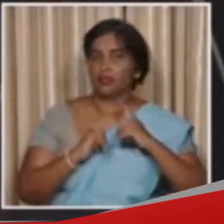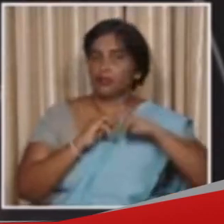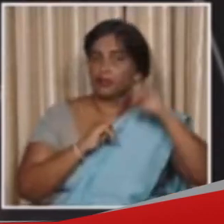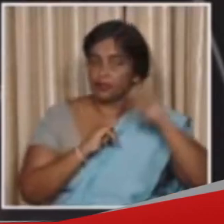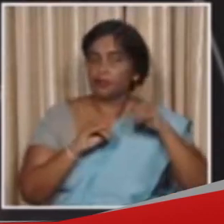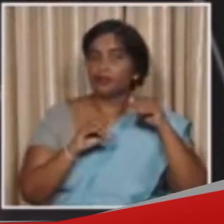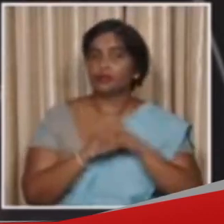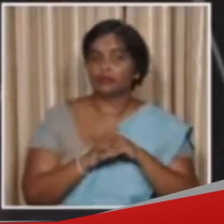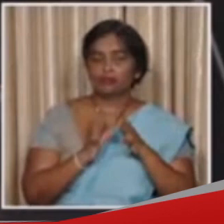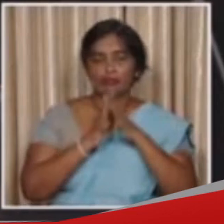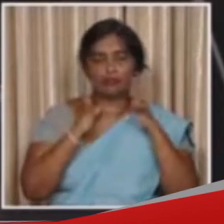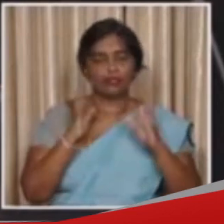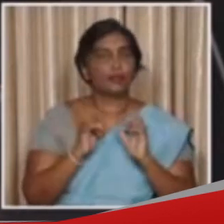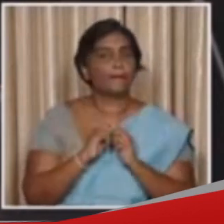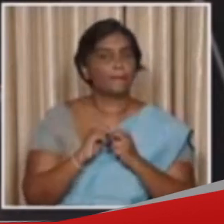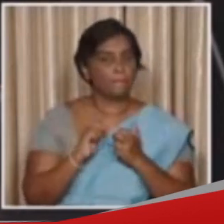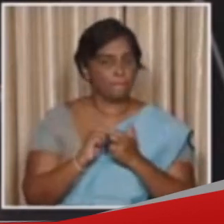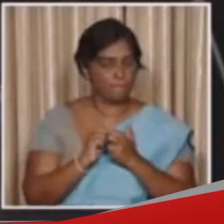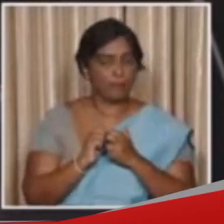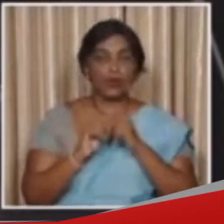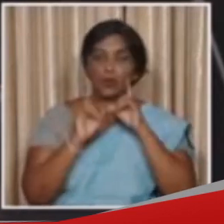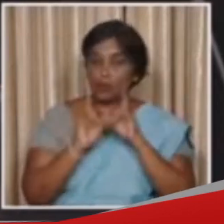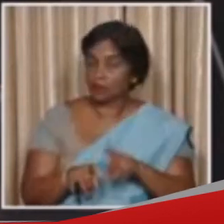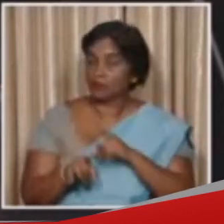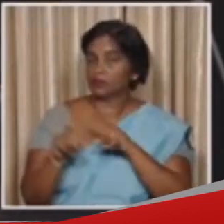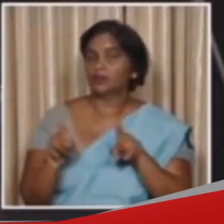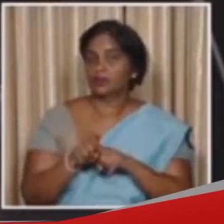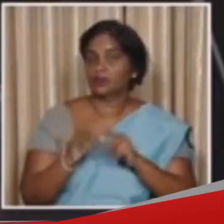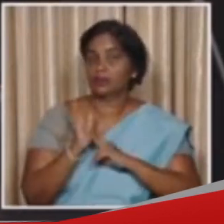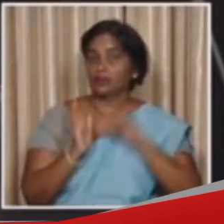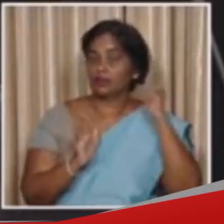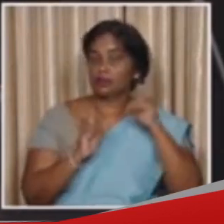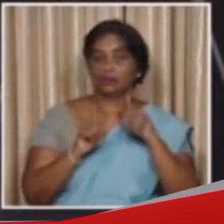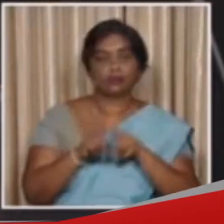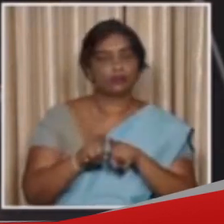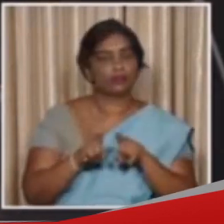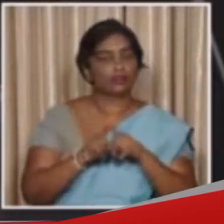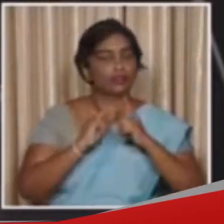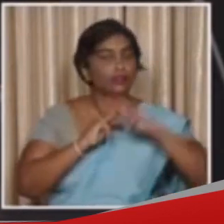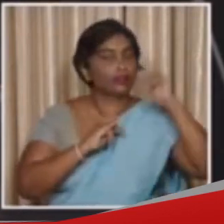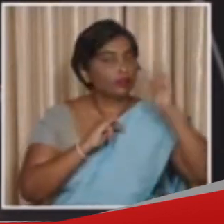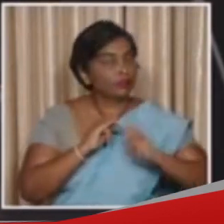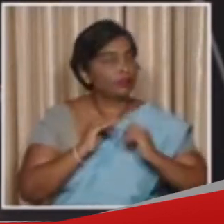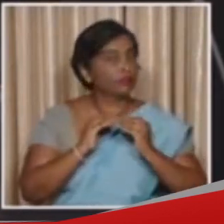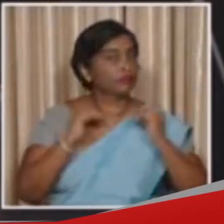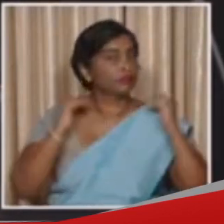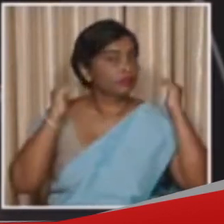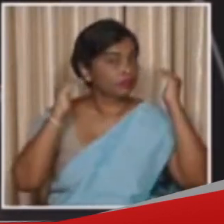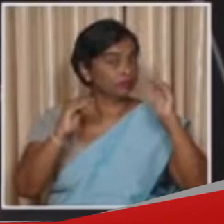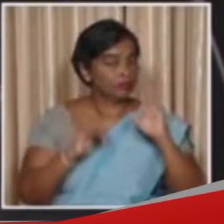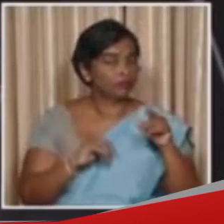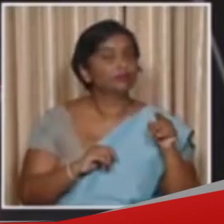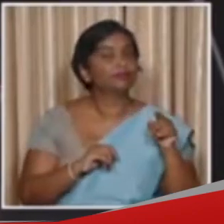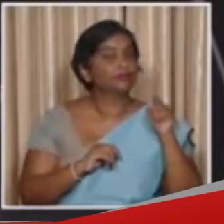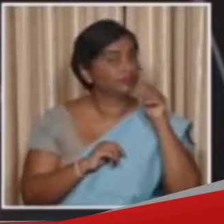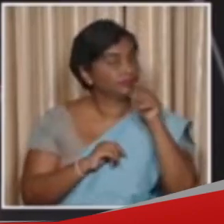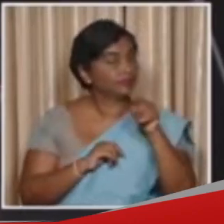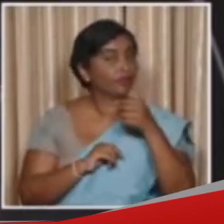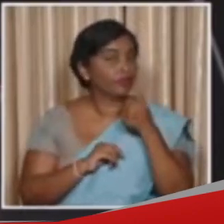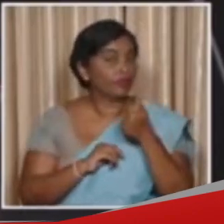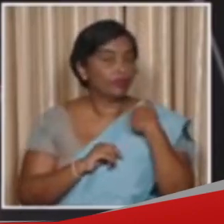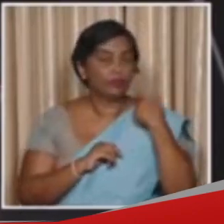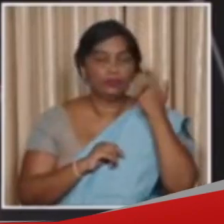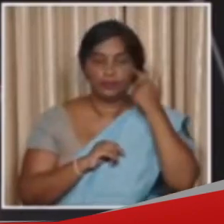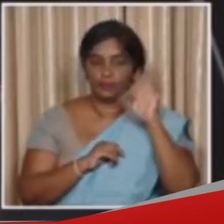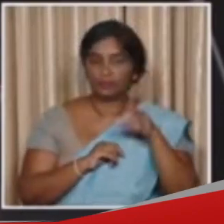විශ්වවිද්‍යාල වල බරපතල ප්‍රශ්න එතකොට ඒ වගේම ජාත්‍යන්තර මට්ටමට විශ්වවිද්‍යාල ගේන්න නම් ඔබ හොඳින් දන්න